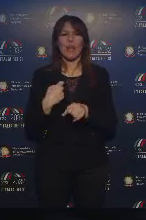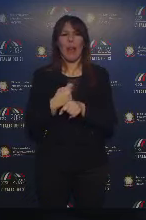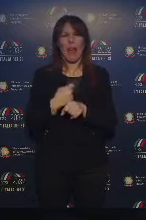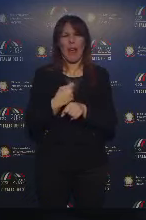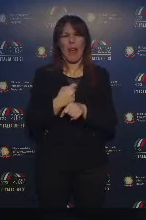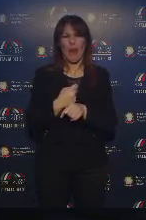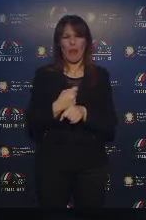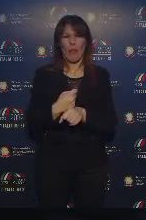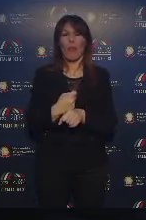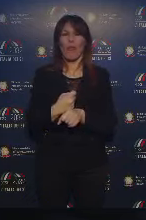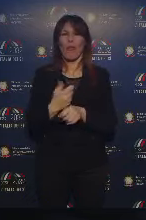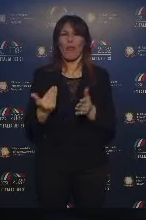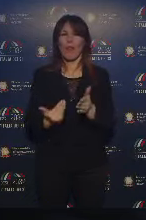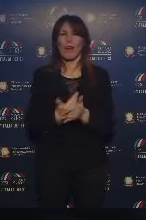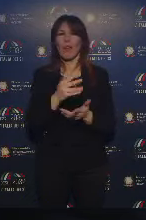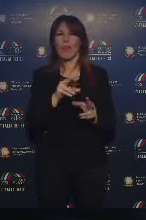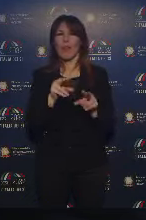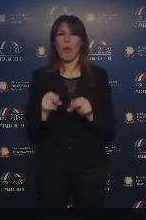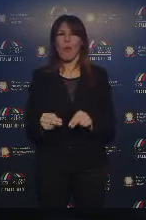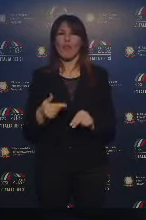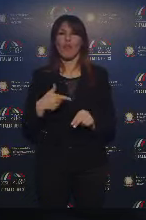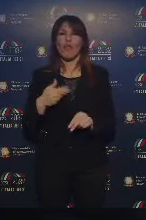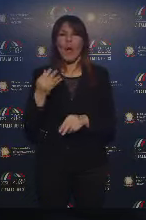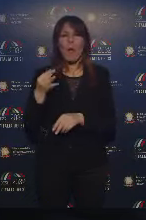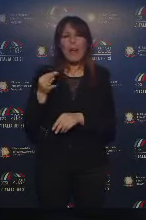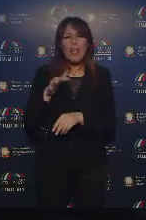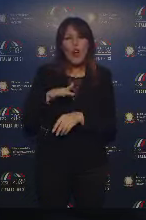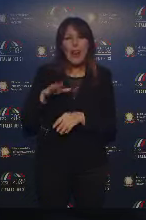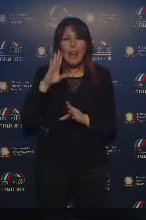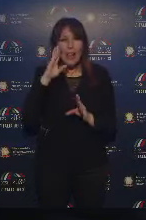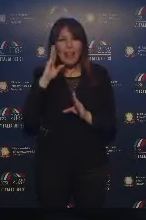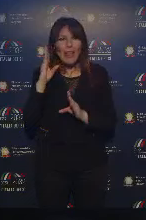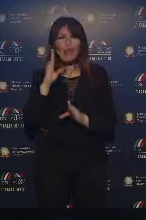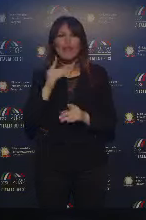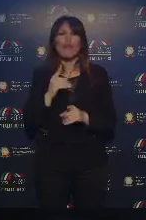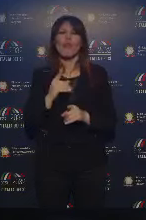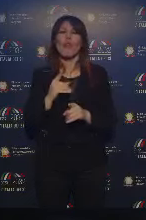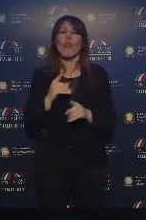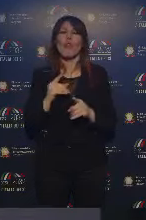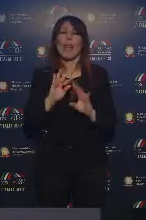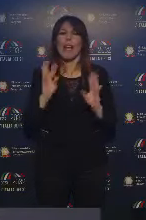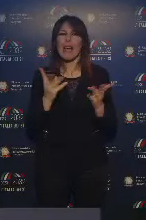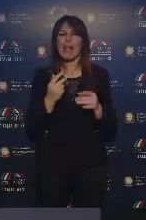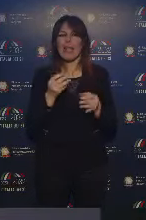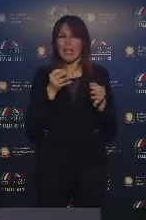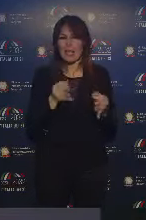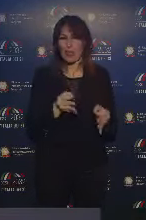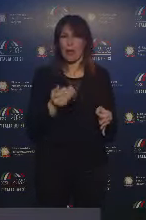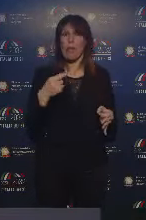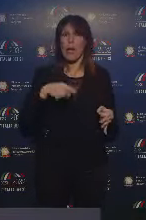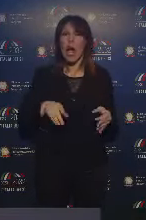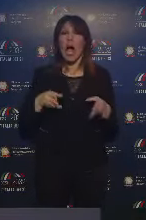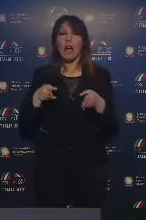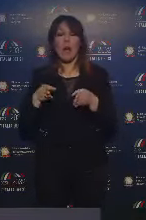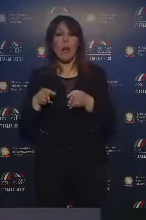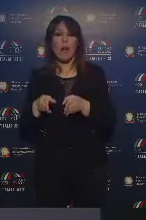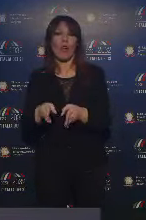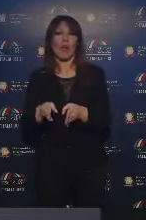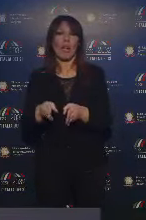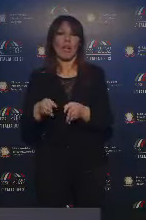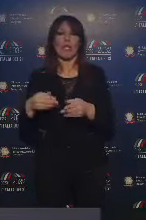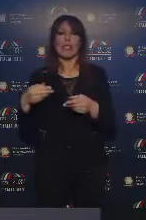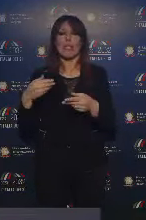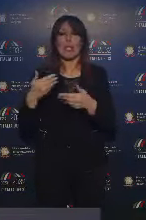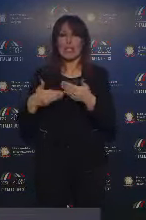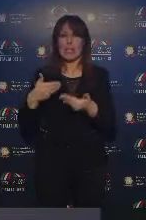nuove opere con una particolare attenzione Non solo alla sicurezza sui cantieri ma all sicurezza della percorrenza per gli anni a venire